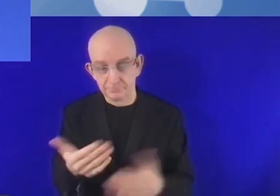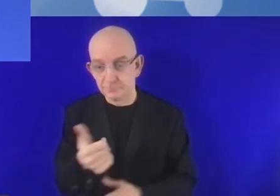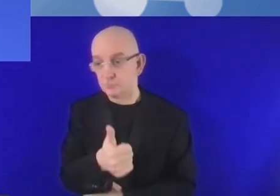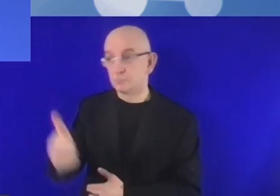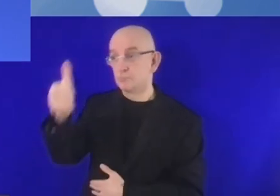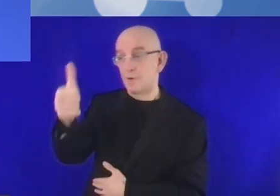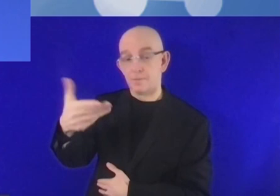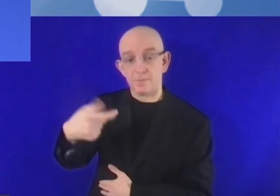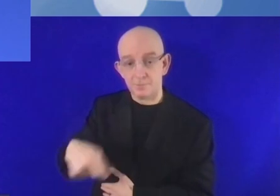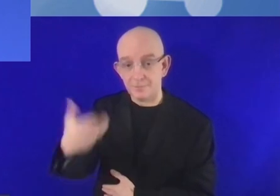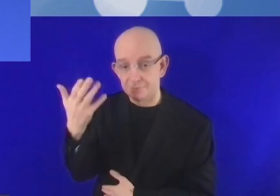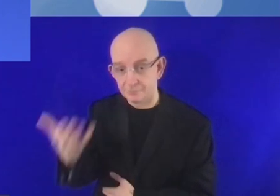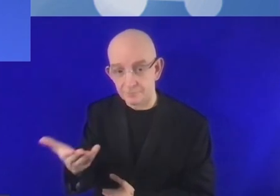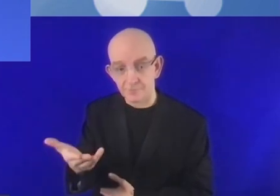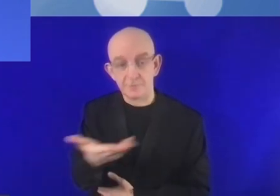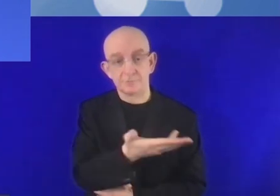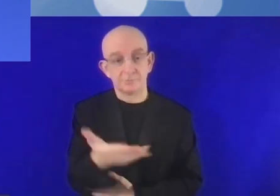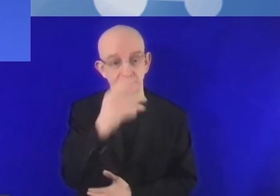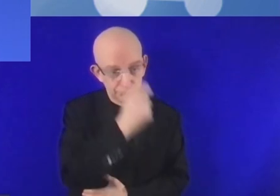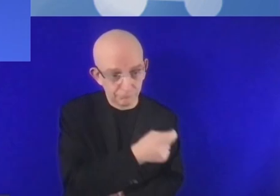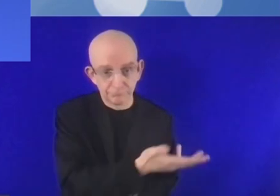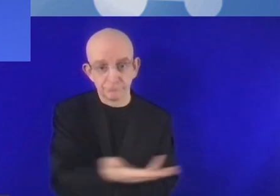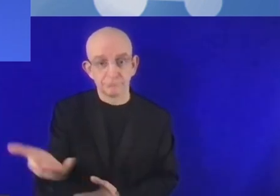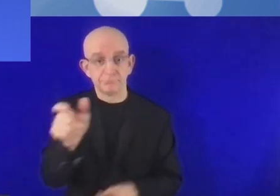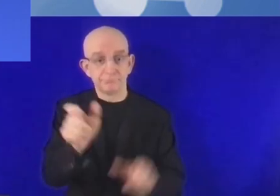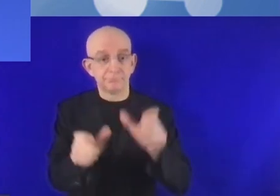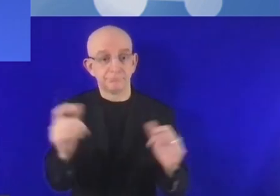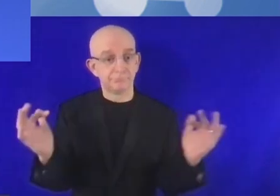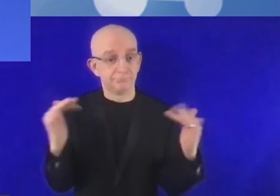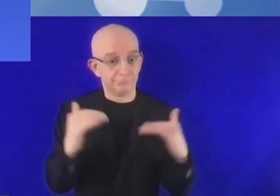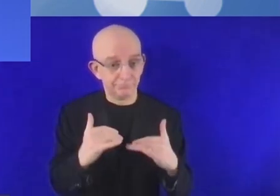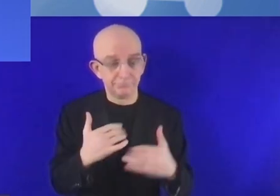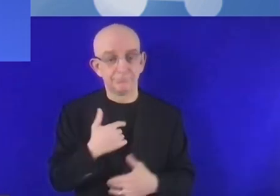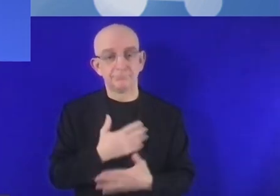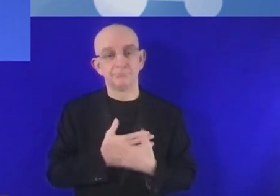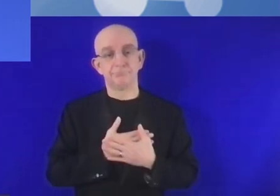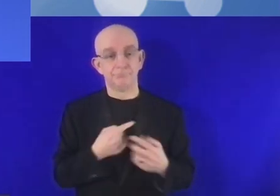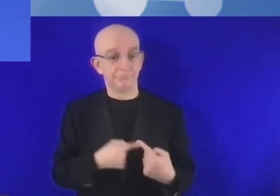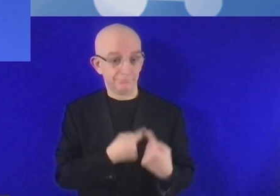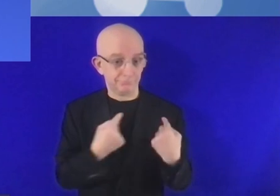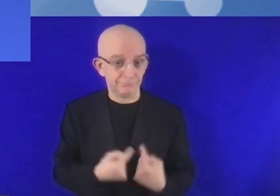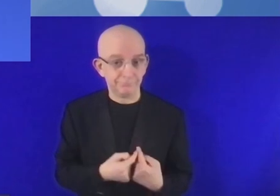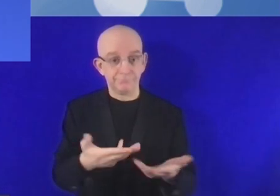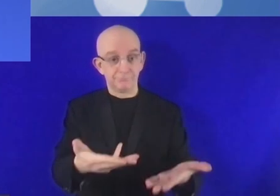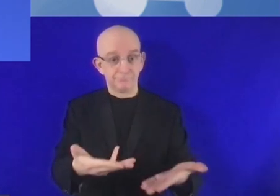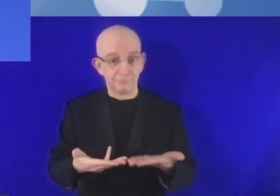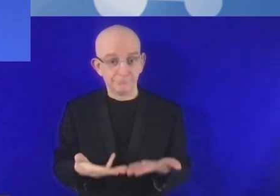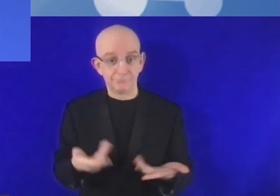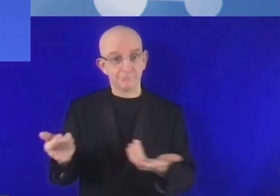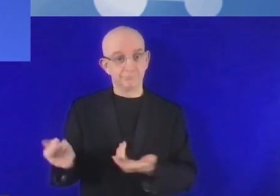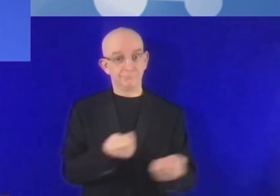w Katowicach, w mieście, które się bardzo zmienia, przechodzi transformację i staje się miastem nowoczesnym, nastawionym